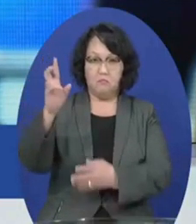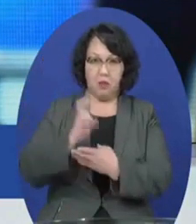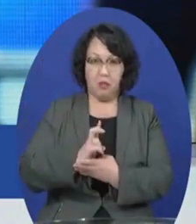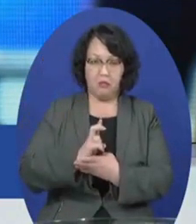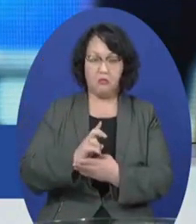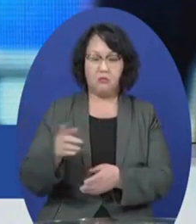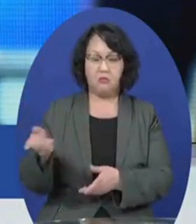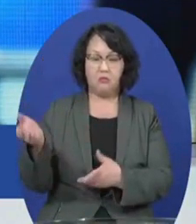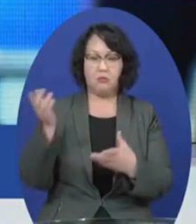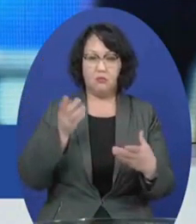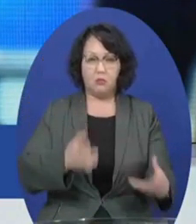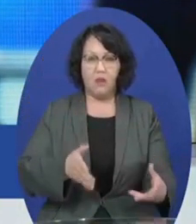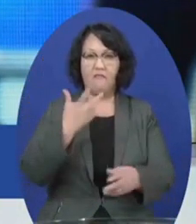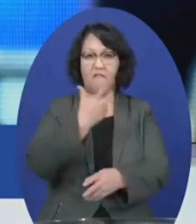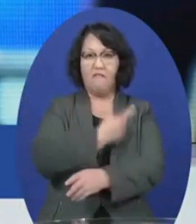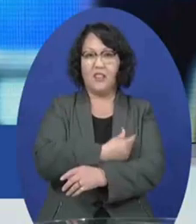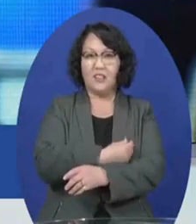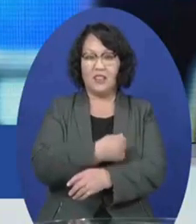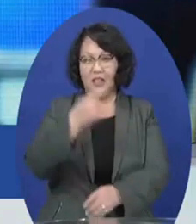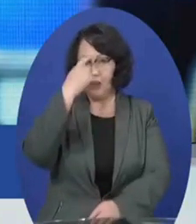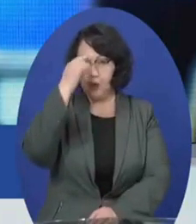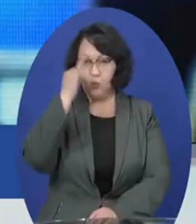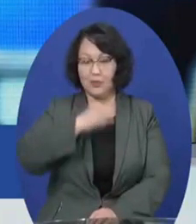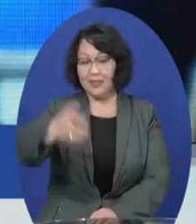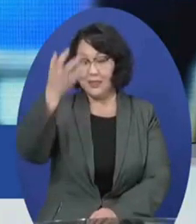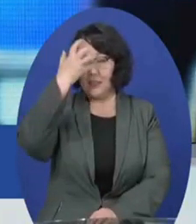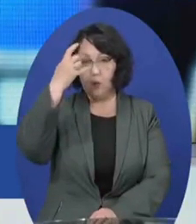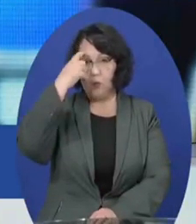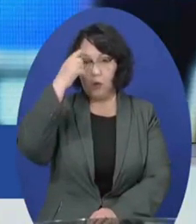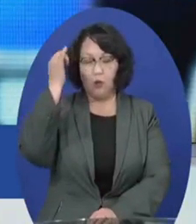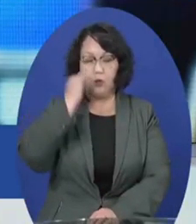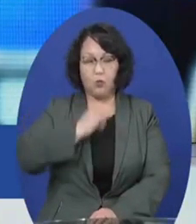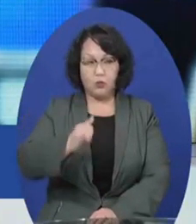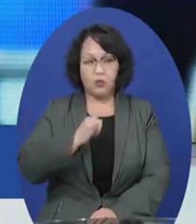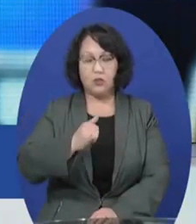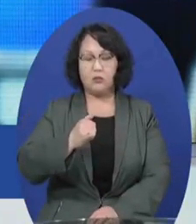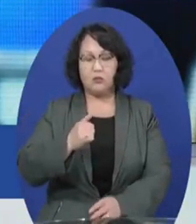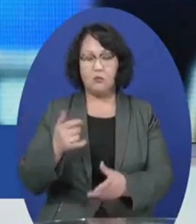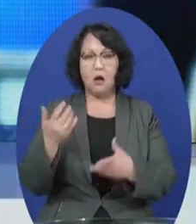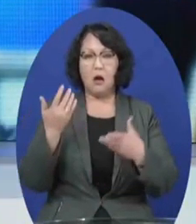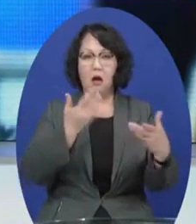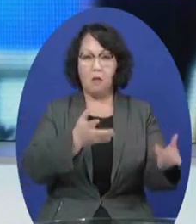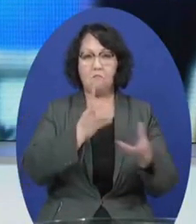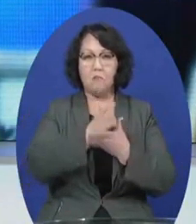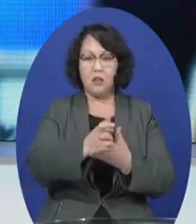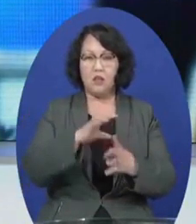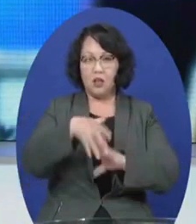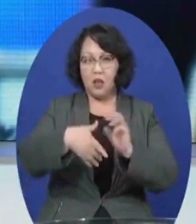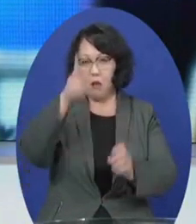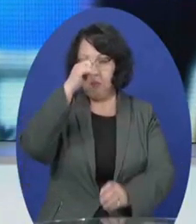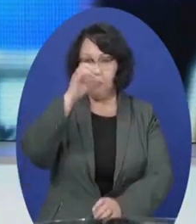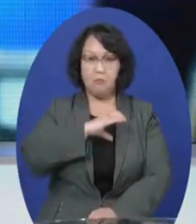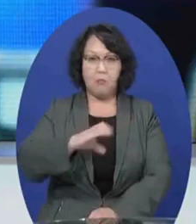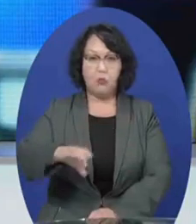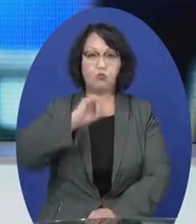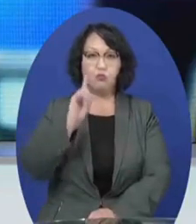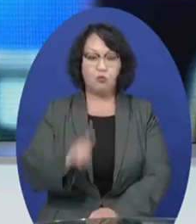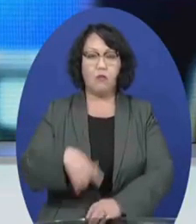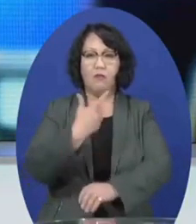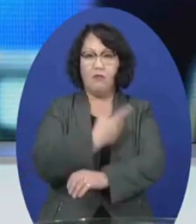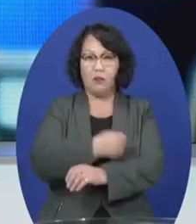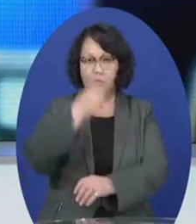улсын Serum Institute үйлдвэрт үйлдвэрлэсэн тус вакциныг энтхэгийн засгийн газраас Монгол улсад бэлгэлсэн байна. Дэлхийн эрүүл мэндийн байгууллагаас зөвшөөрсөн вакциныг Монгол улс